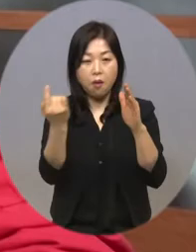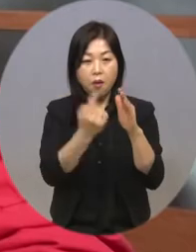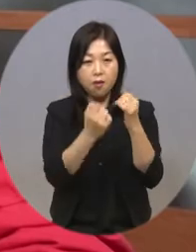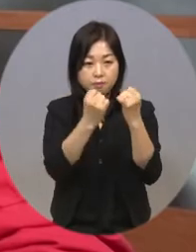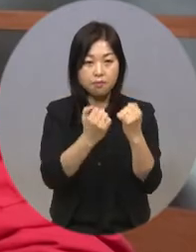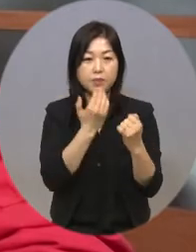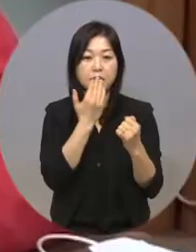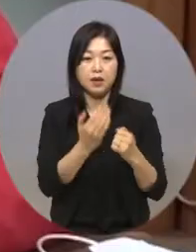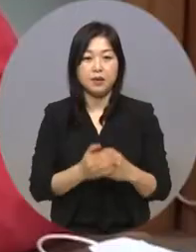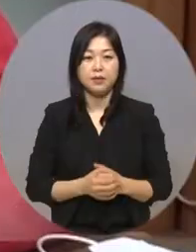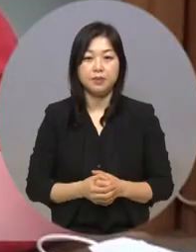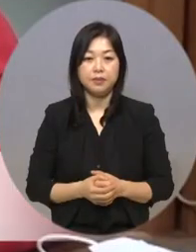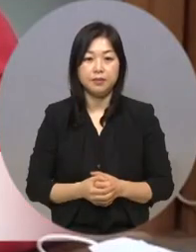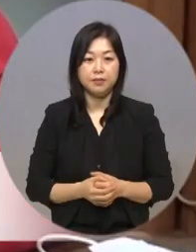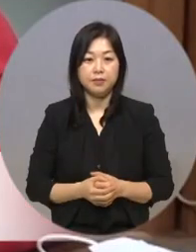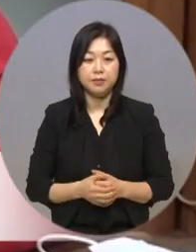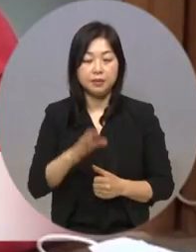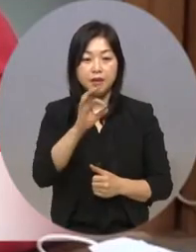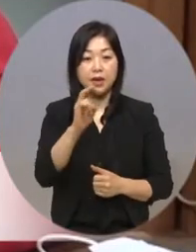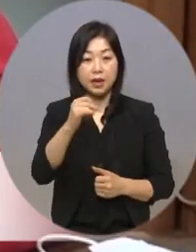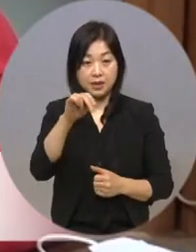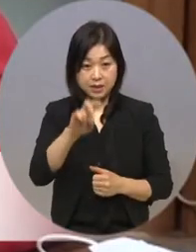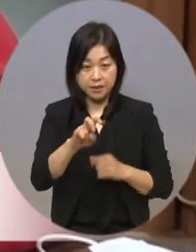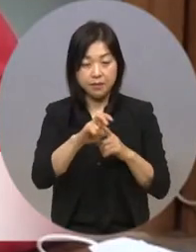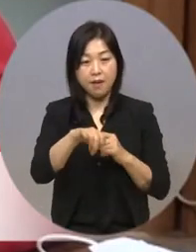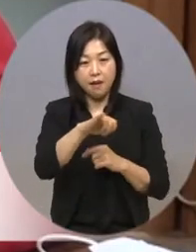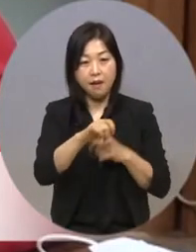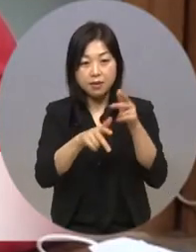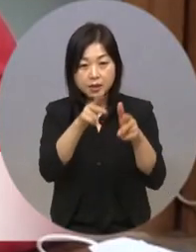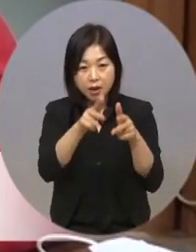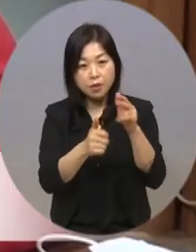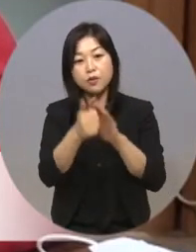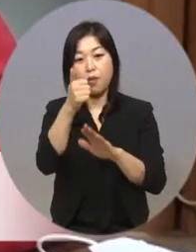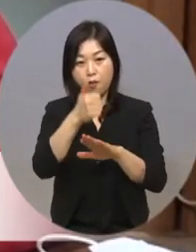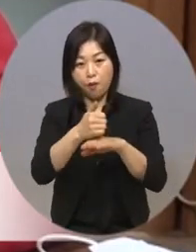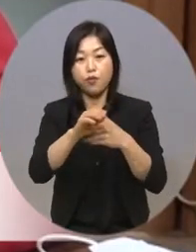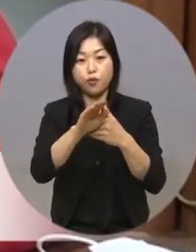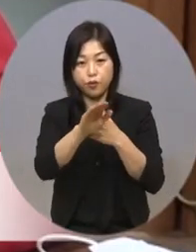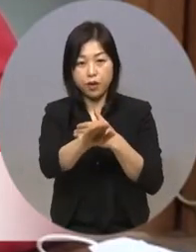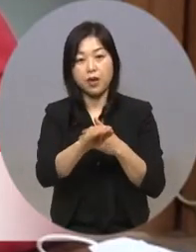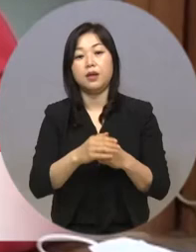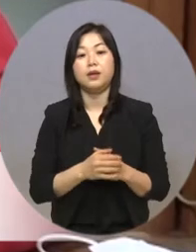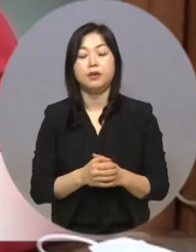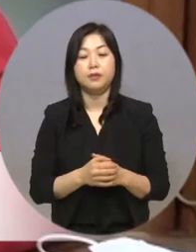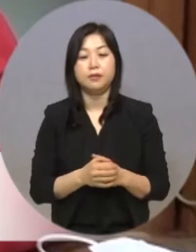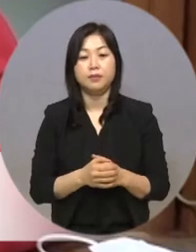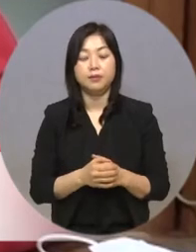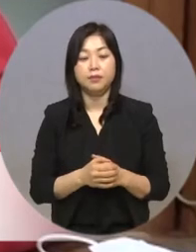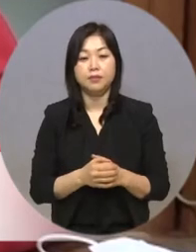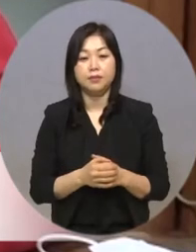합니다. 양잠 사업이 성공이 된다면은 우리는